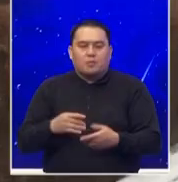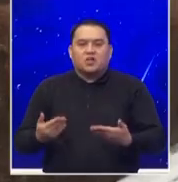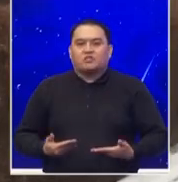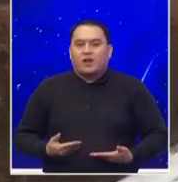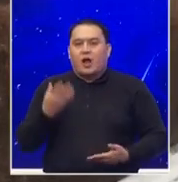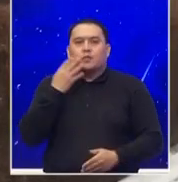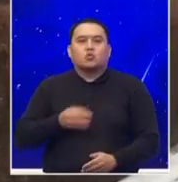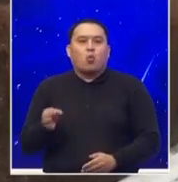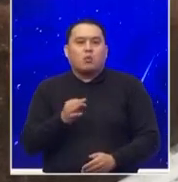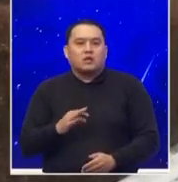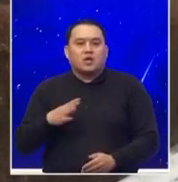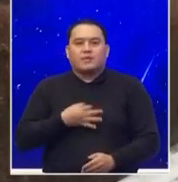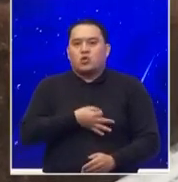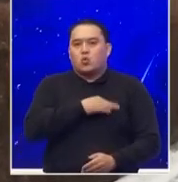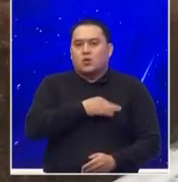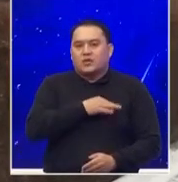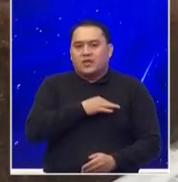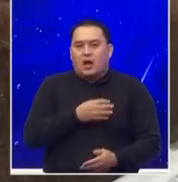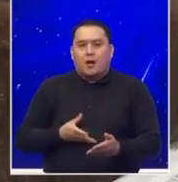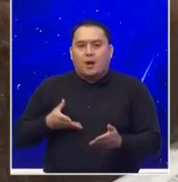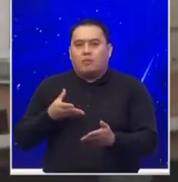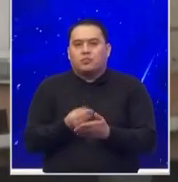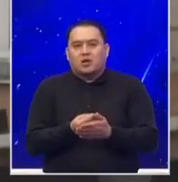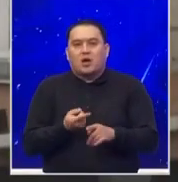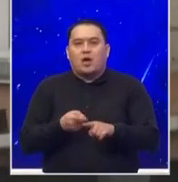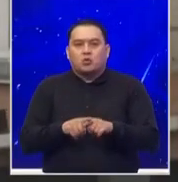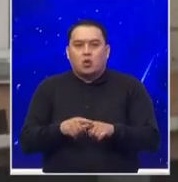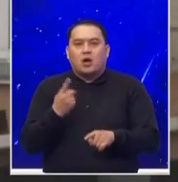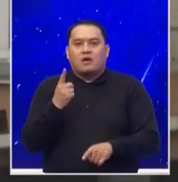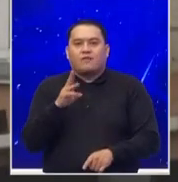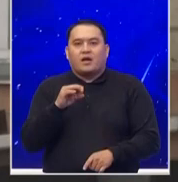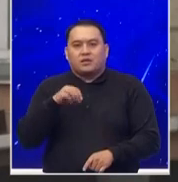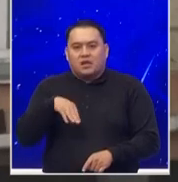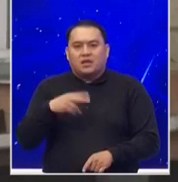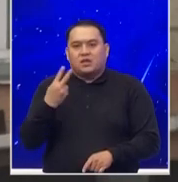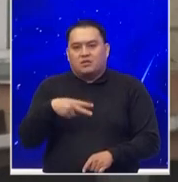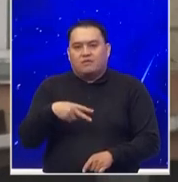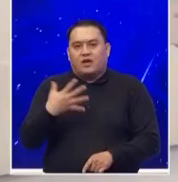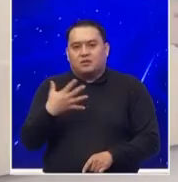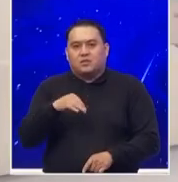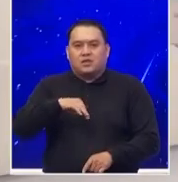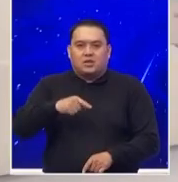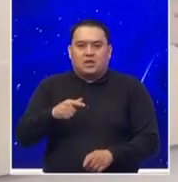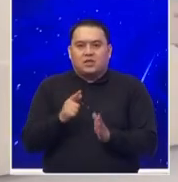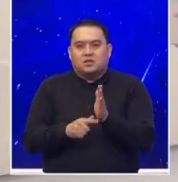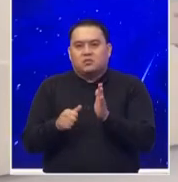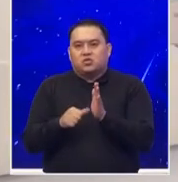проживания. Так, в Алматинской области для юридических лиц оплата за 1 киловатт в час составляет